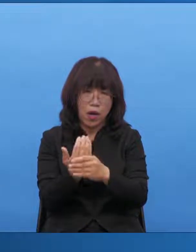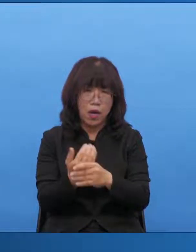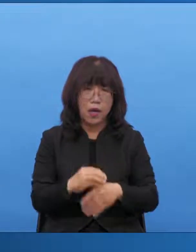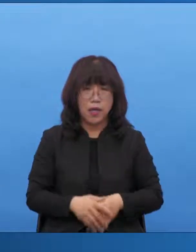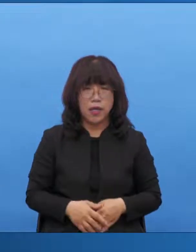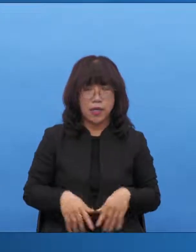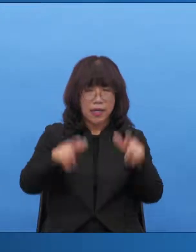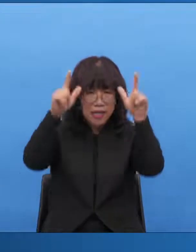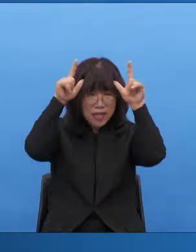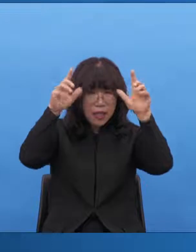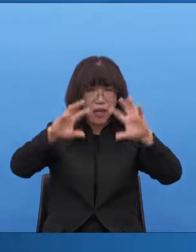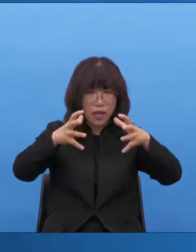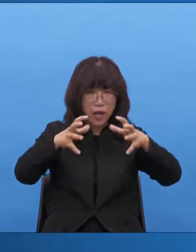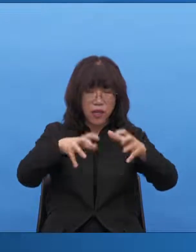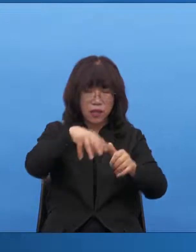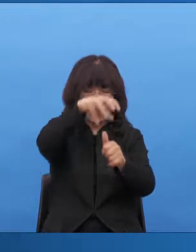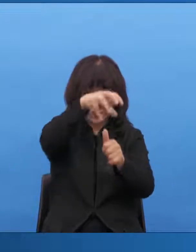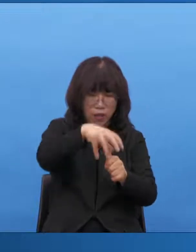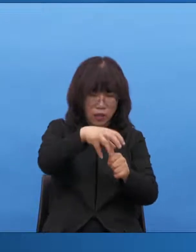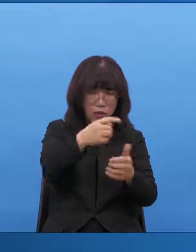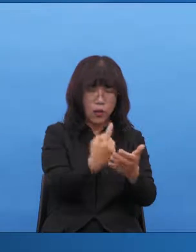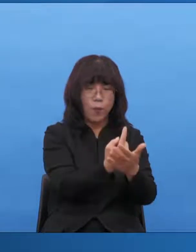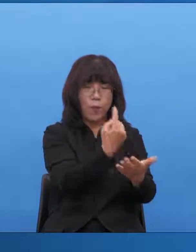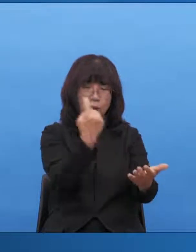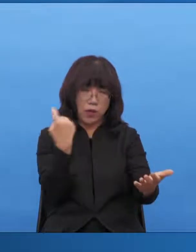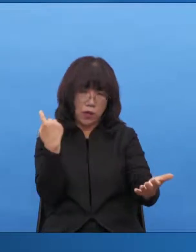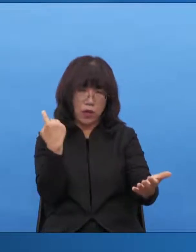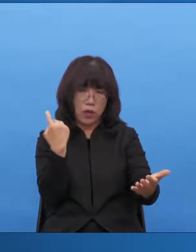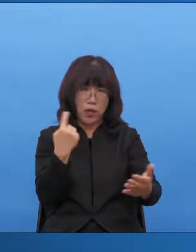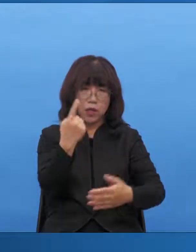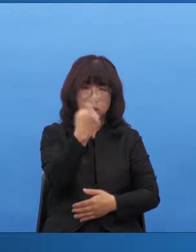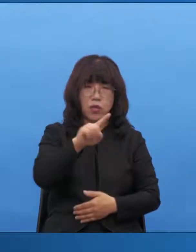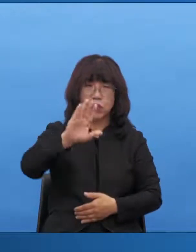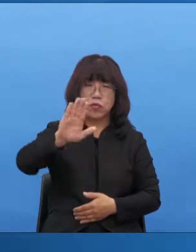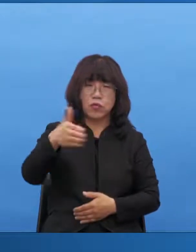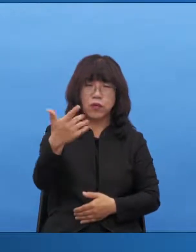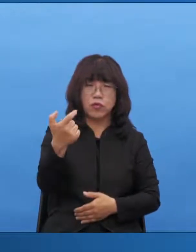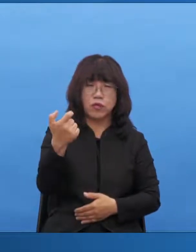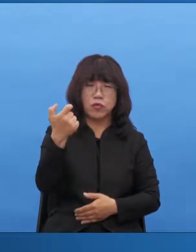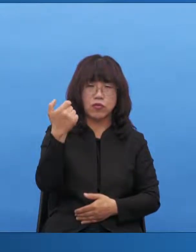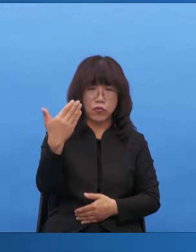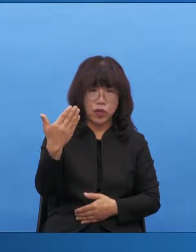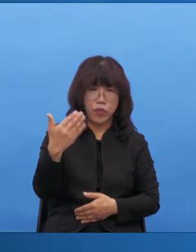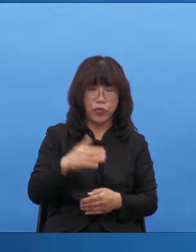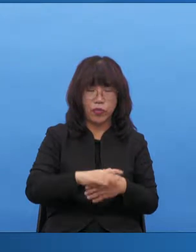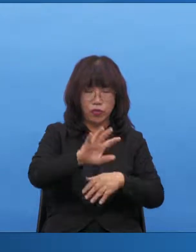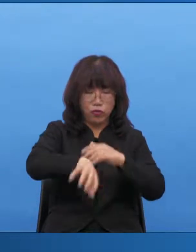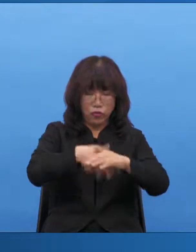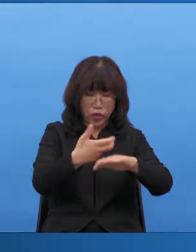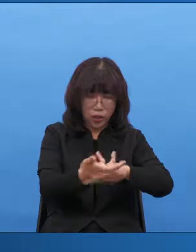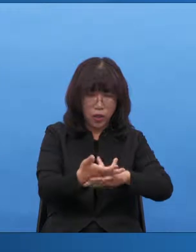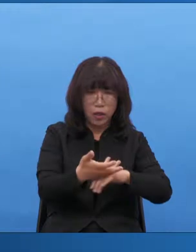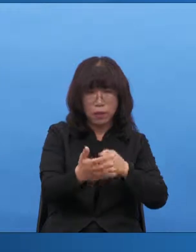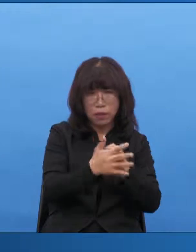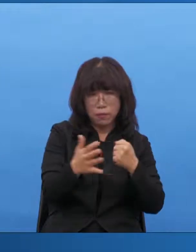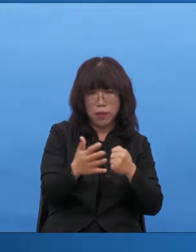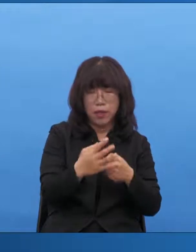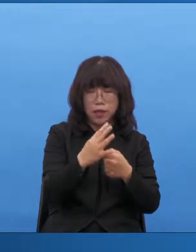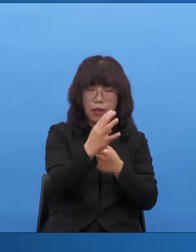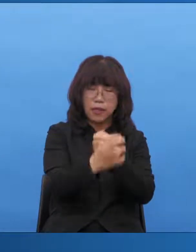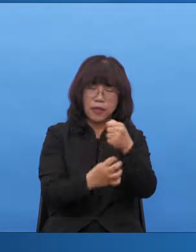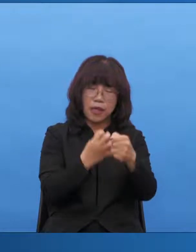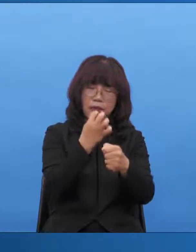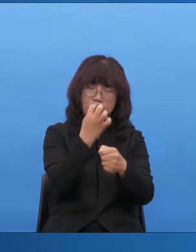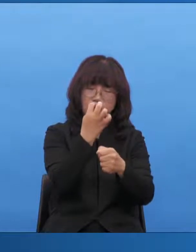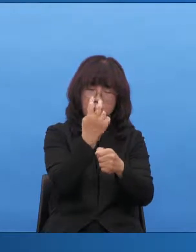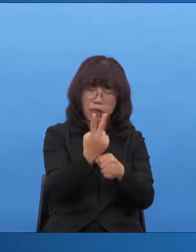벗어나 독립하여 60년대까지 군주국이었으나 1969년 무아마르 카다피가 쿠데타를 일으키며 42년간 철권 통치를